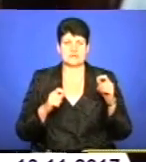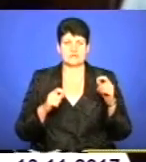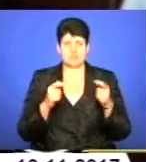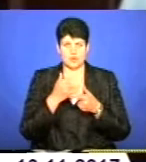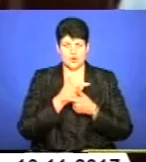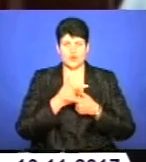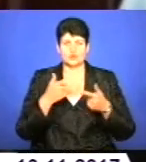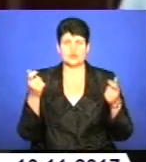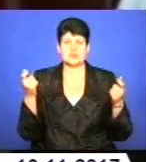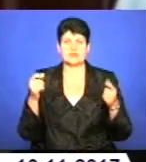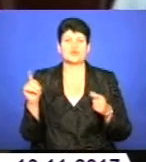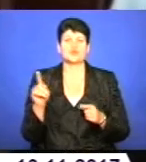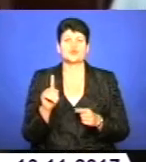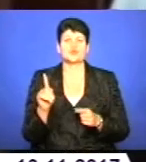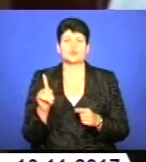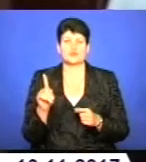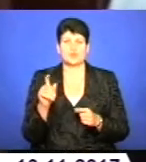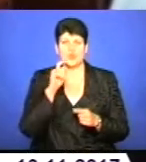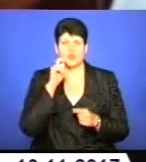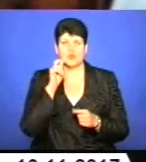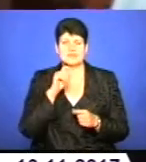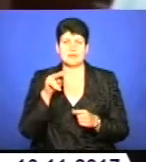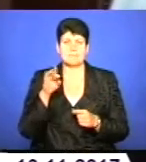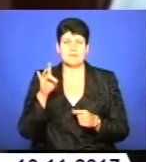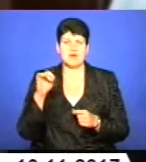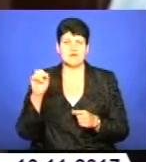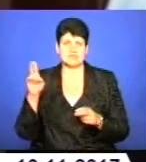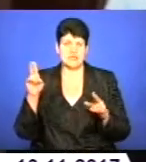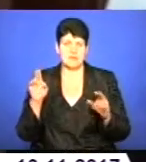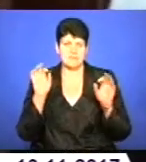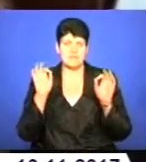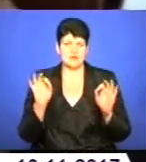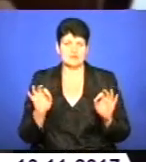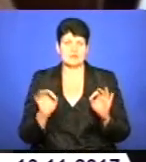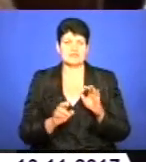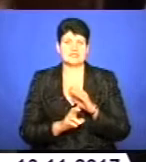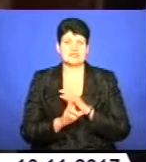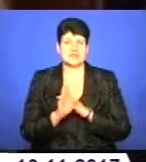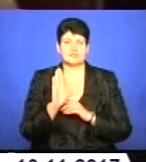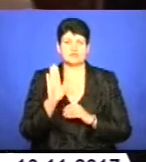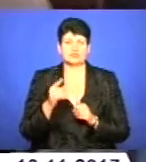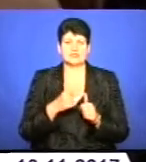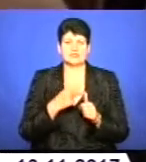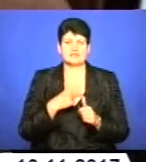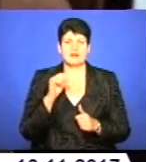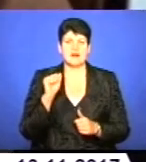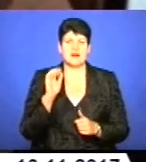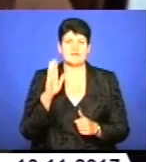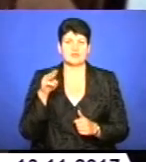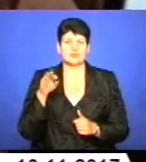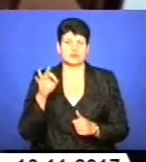проголосив, що Українська православна церква буде називатися